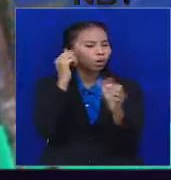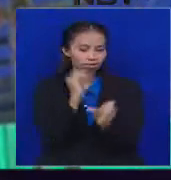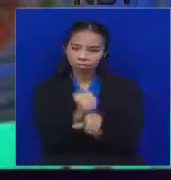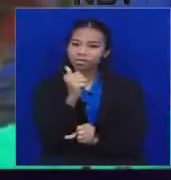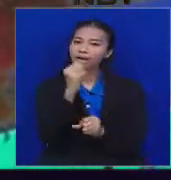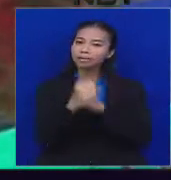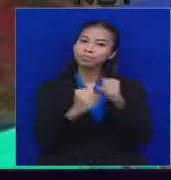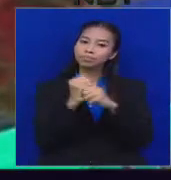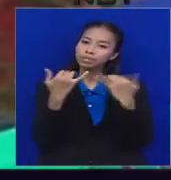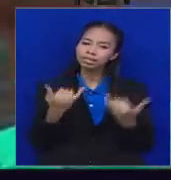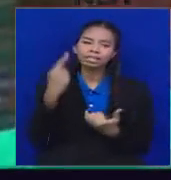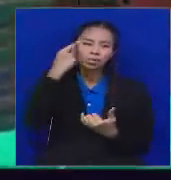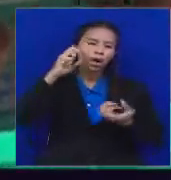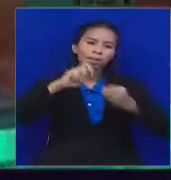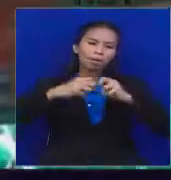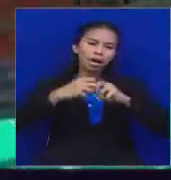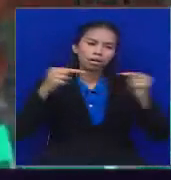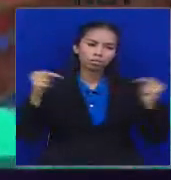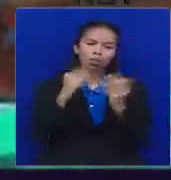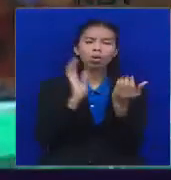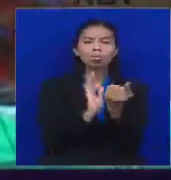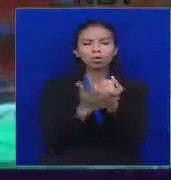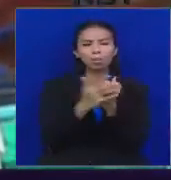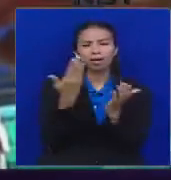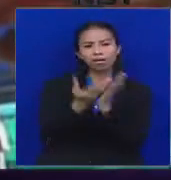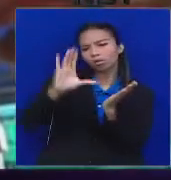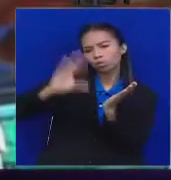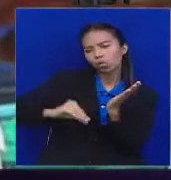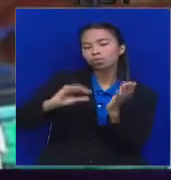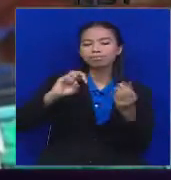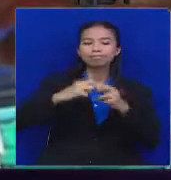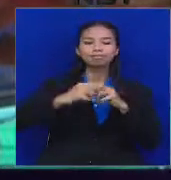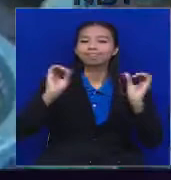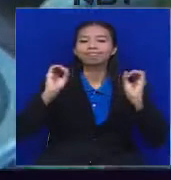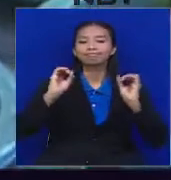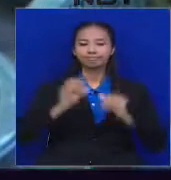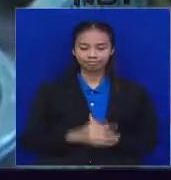ได้ปีนี้จึงไม่น่าจะมีปัญหาในเรื่องของราคาผลไม้ตกต่ำอย่างแน่นอนค่ะ